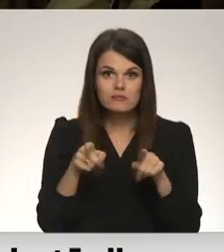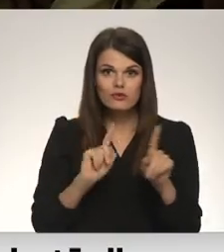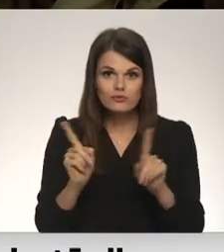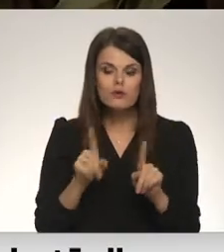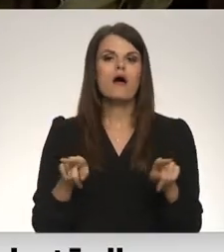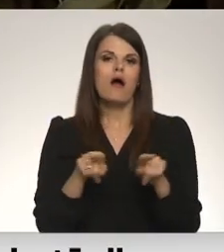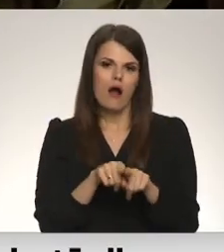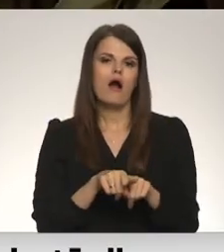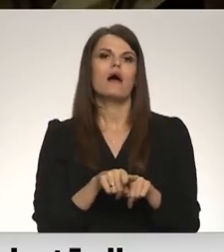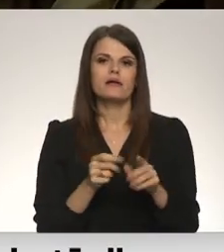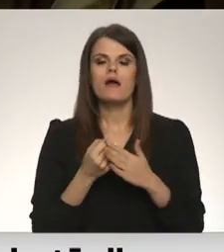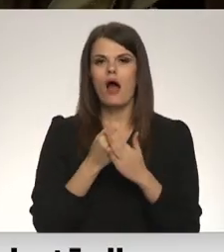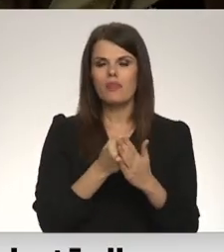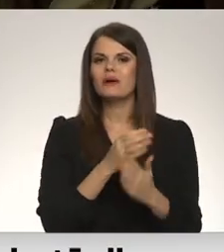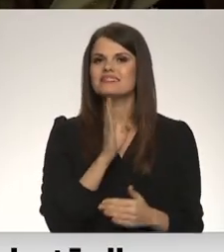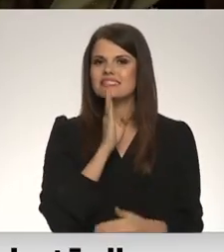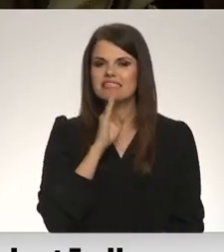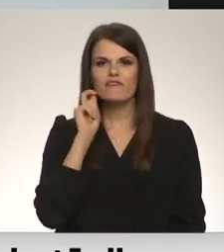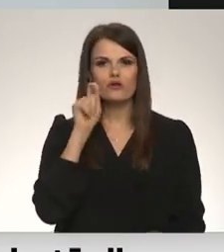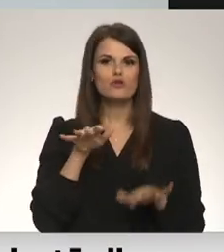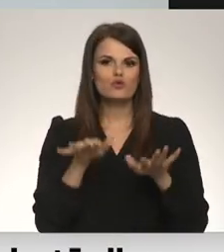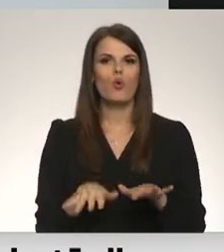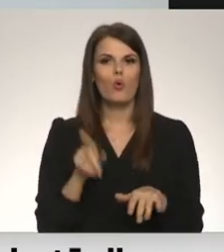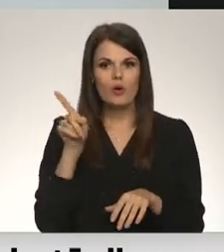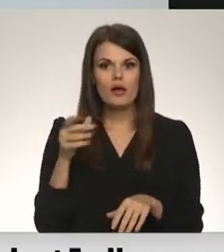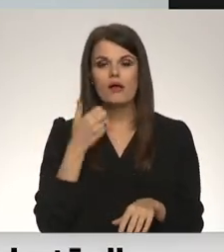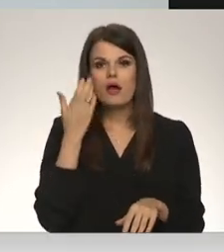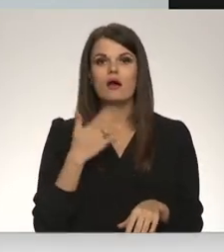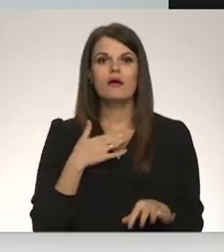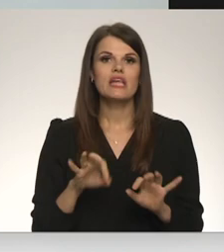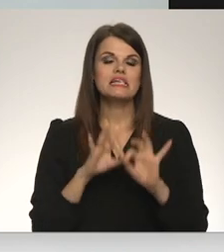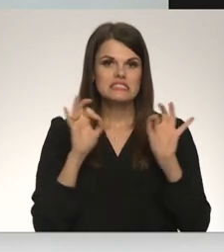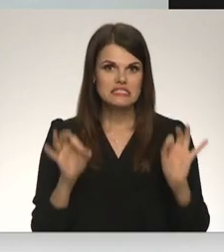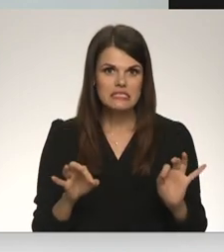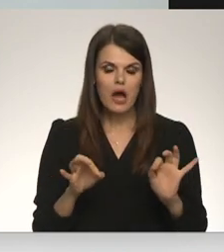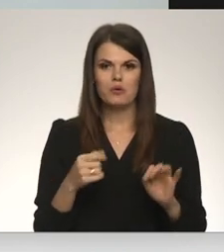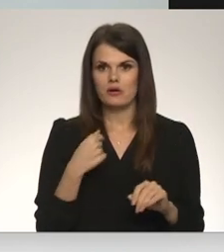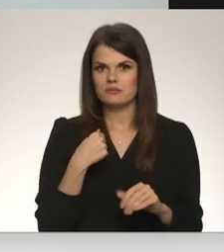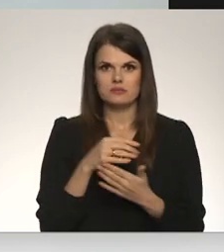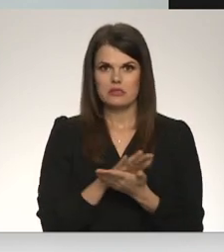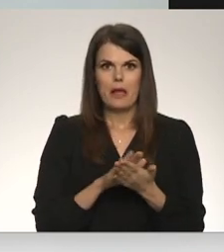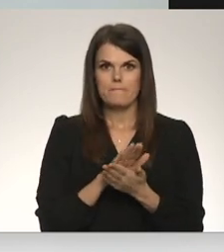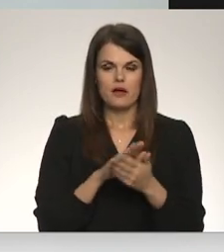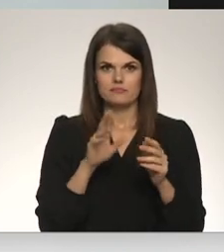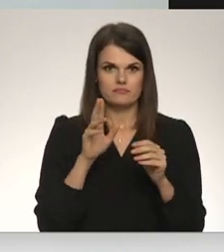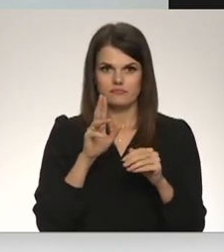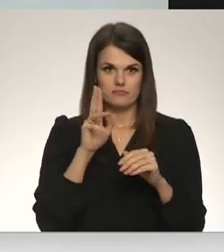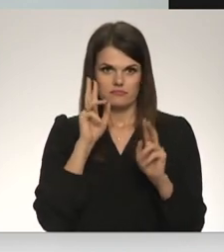saviem karavīriem sniedz arī sievietes Ukrainā. Tad, kad es to uzsāku, man tiešām nevien brīdi neienāca prātā, ka tas